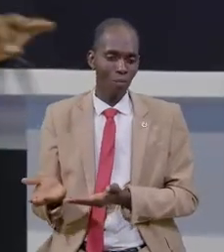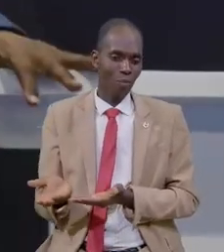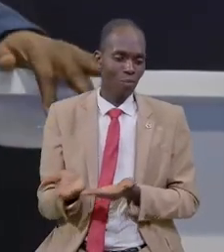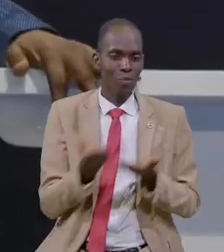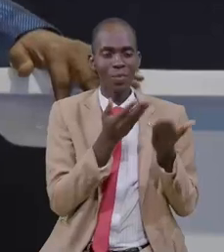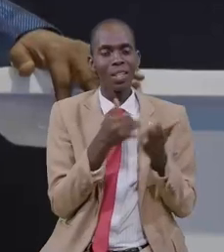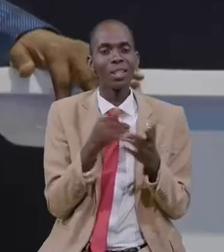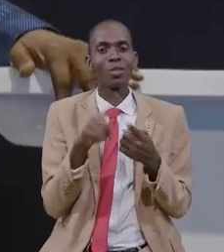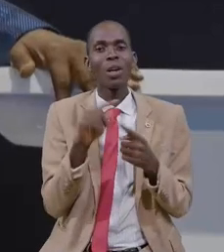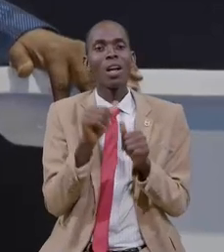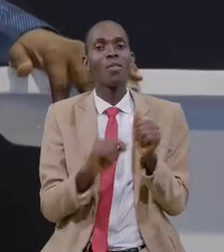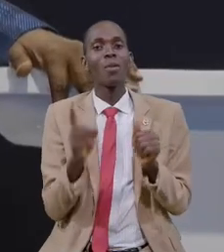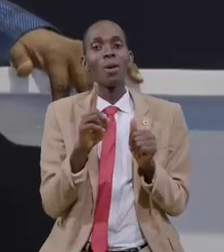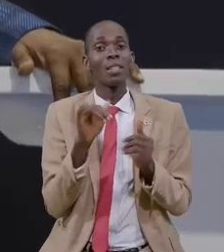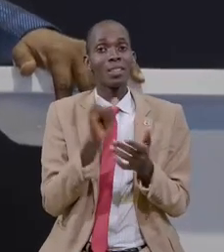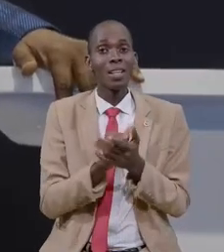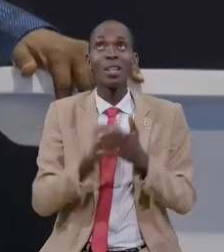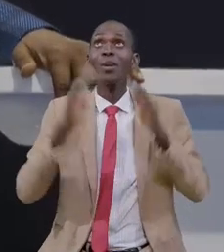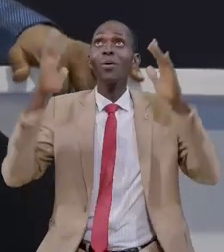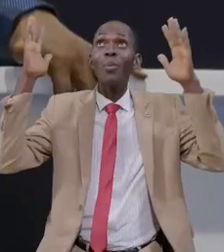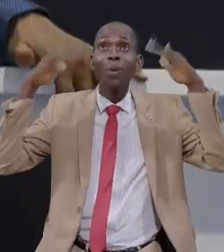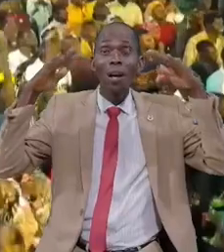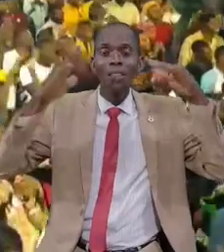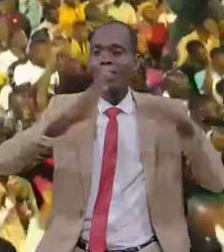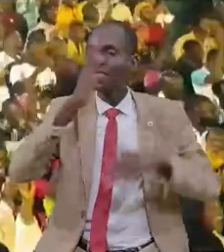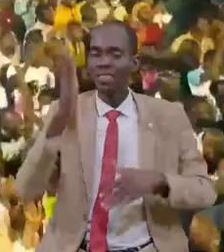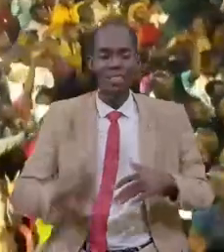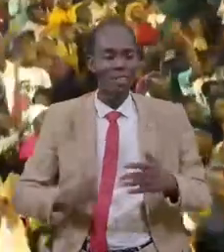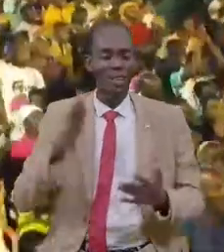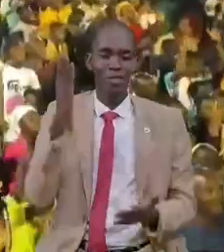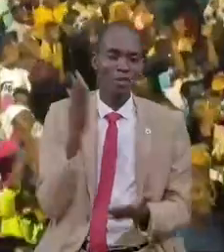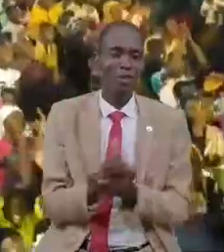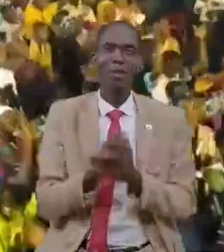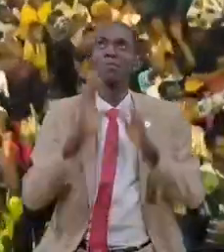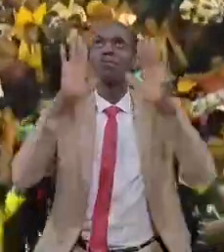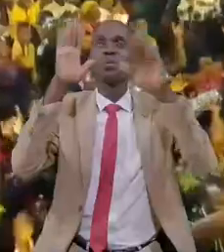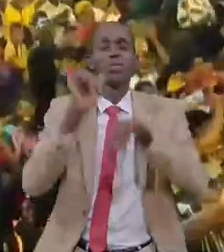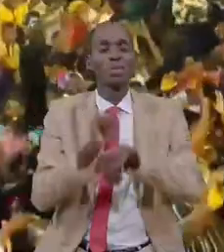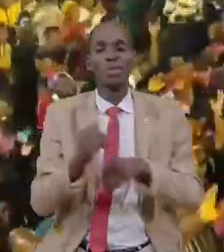partout, que la pluie n'arrête pas les miracles.